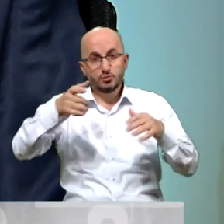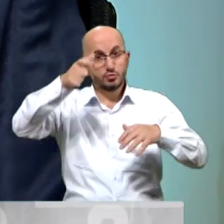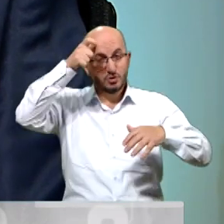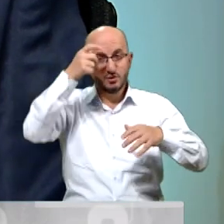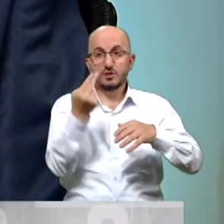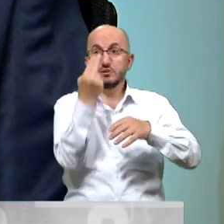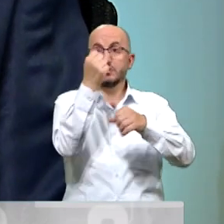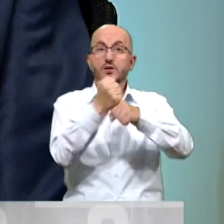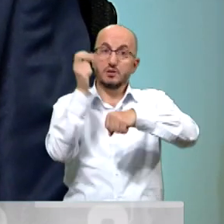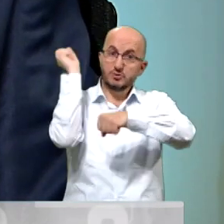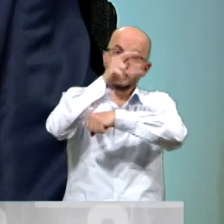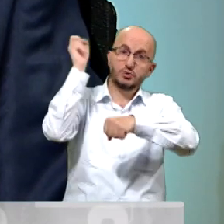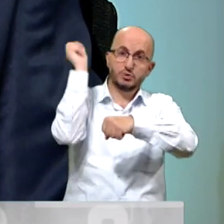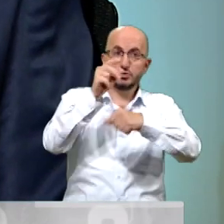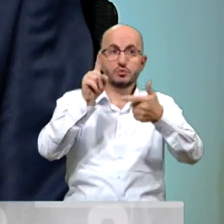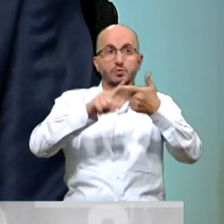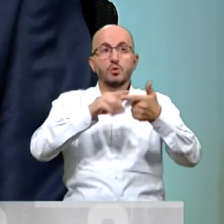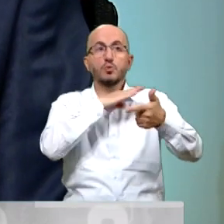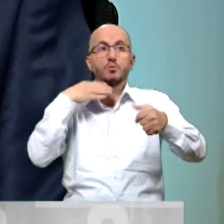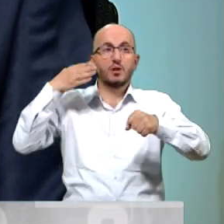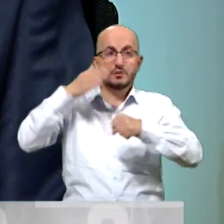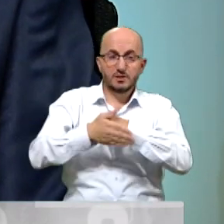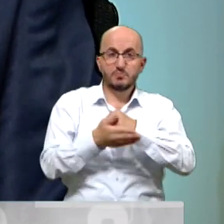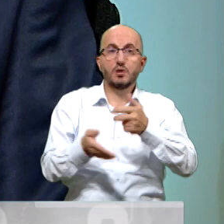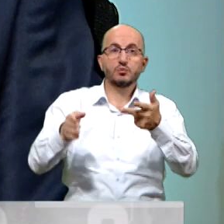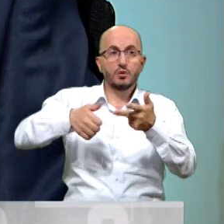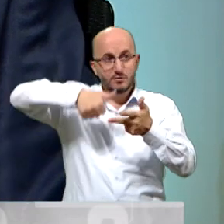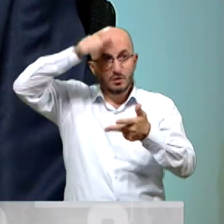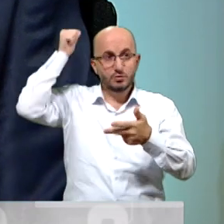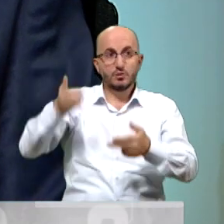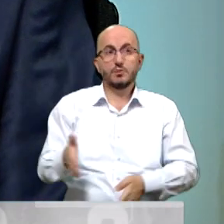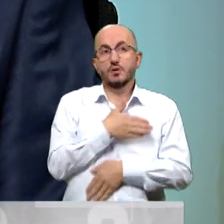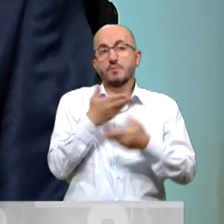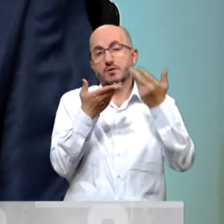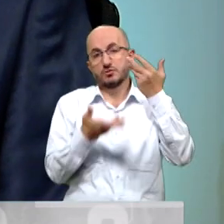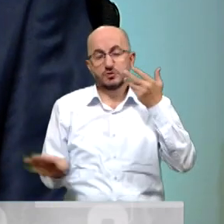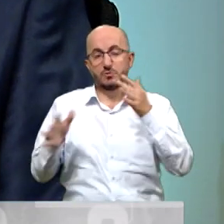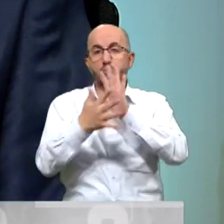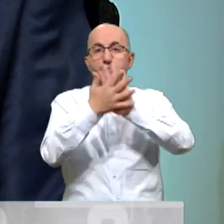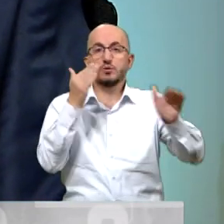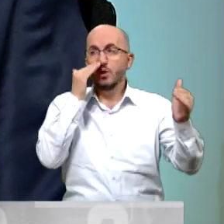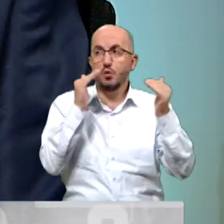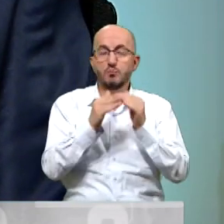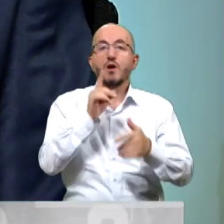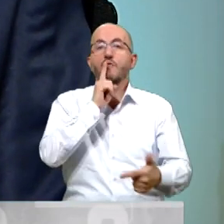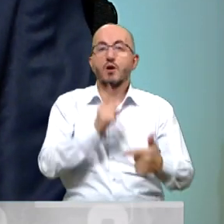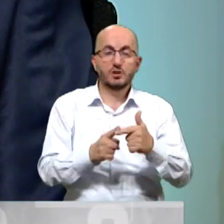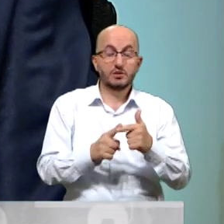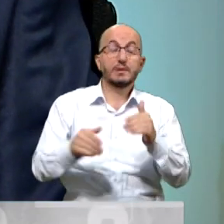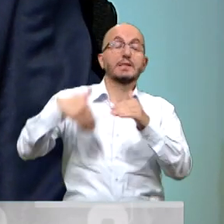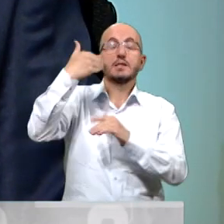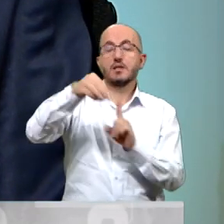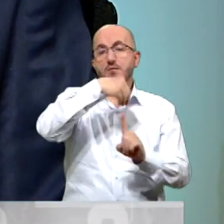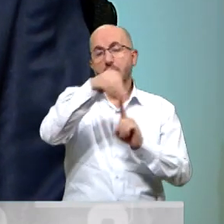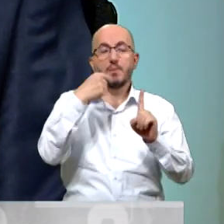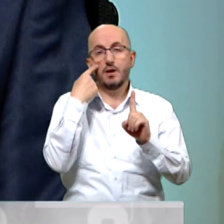atmak, sonra kurban kesmek, sonra da tıraş olup ihramdan çıkmak, bu sıraya uymak vacip. Diğer imamlara göre